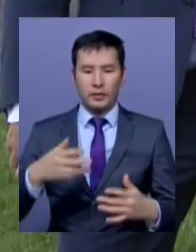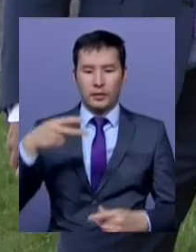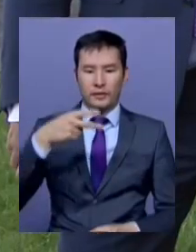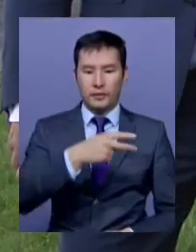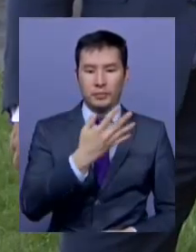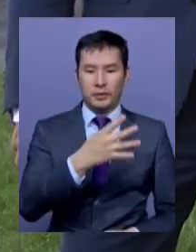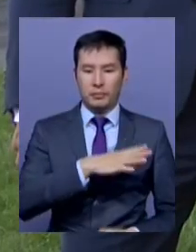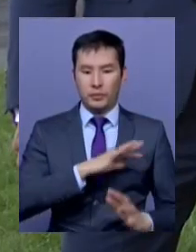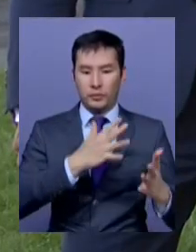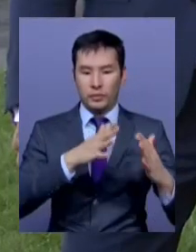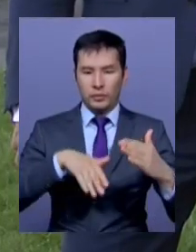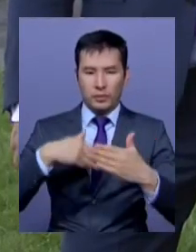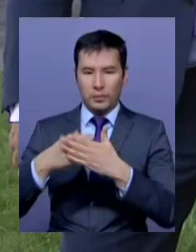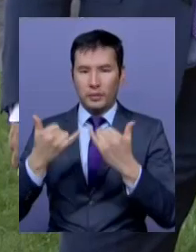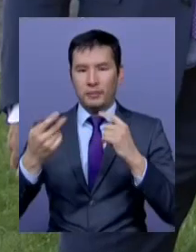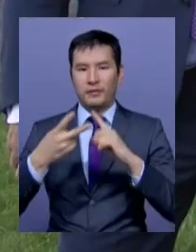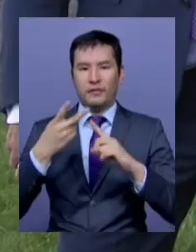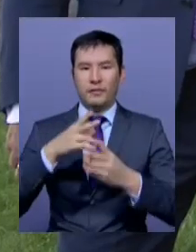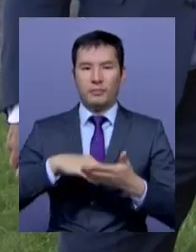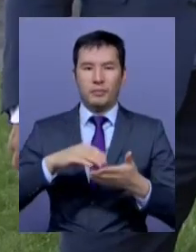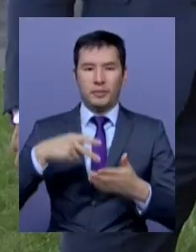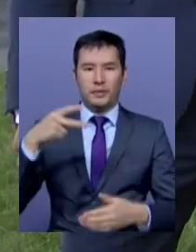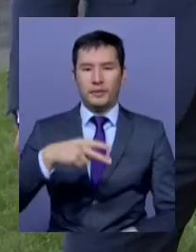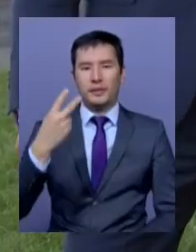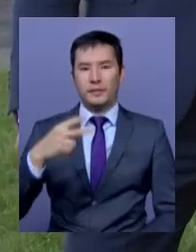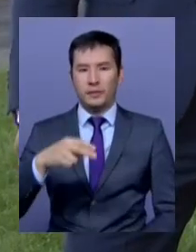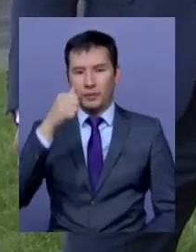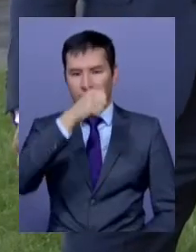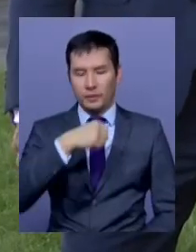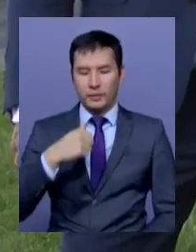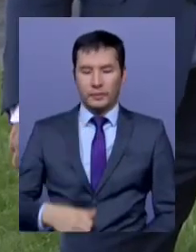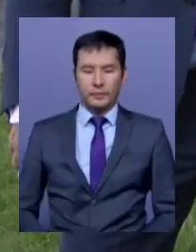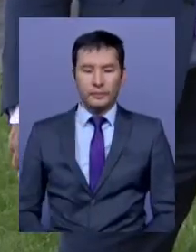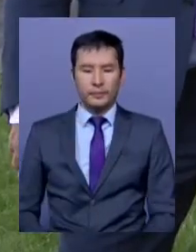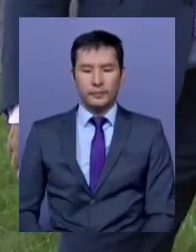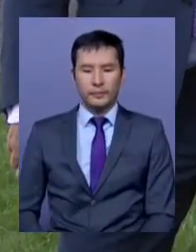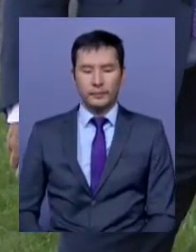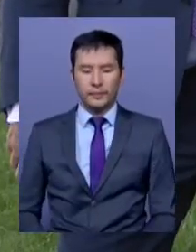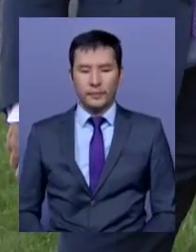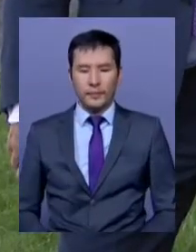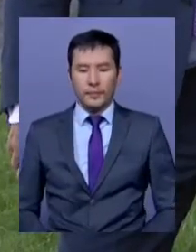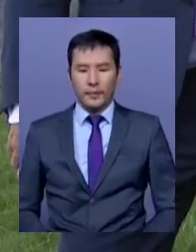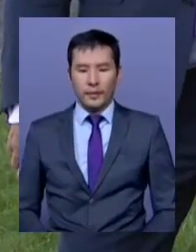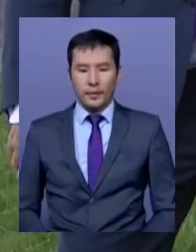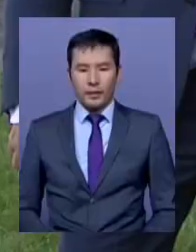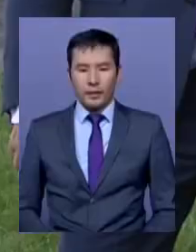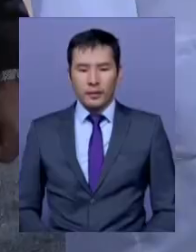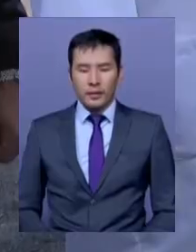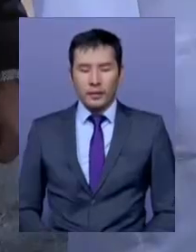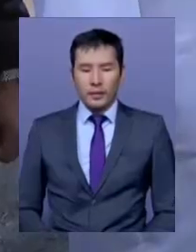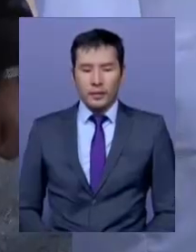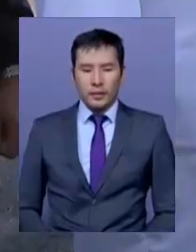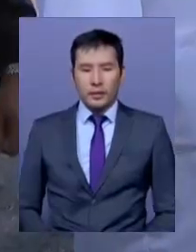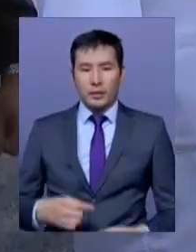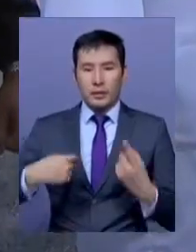санитарлық жәрдем беру ісін дамытуға баса мән беріледі. Өкінішке қарай біз бұл салаға уақытында назар аудармадық. Эпидемия мұндай